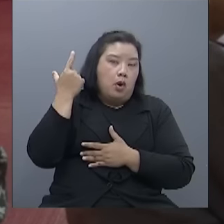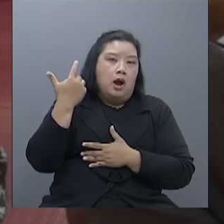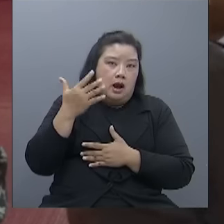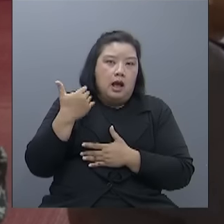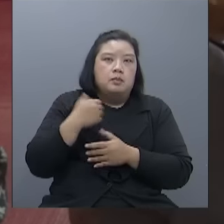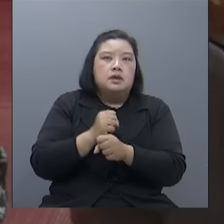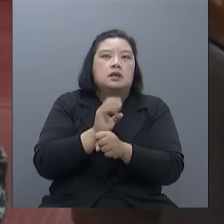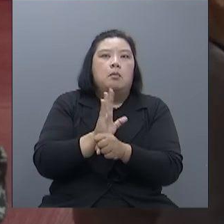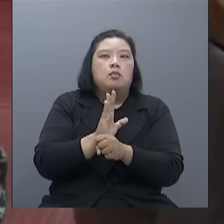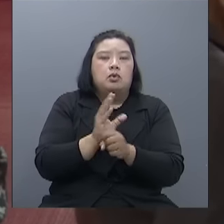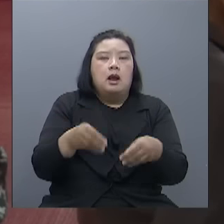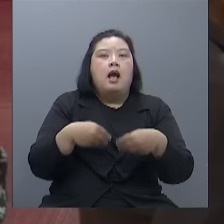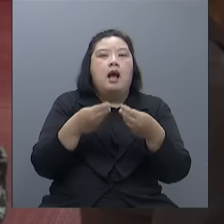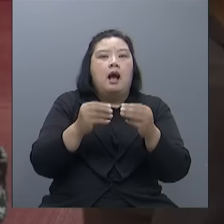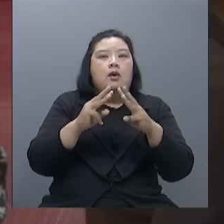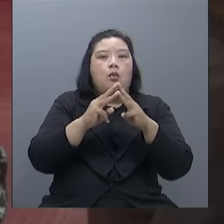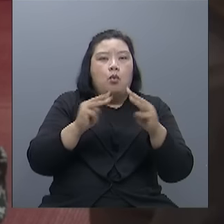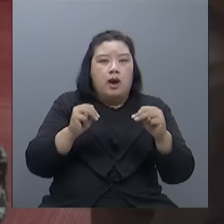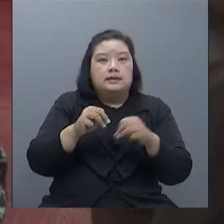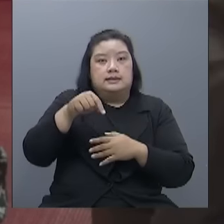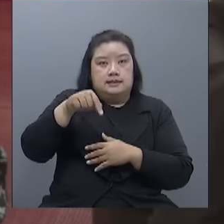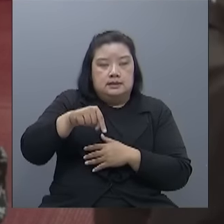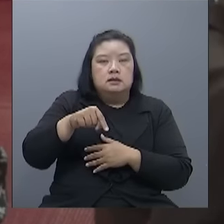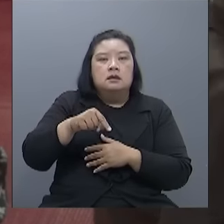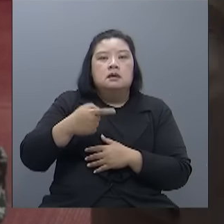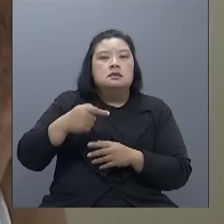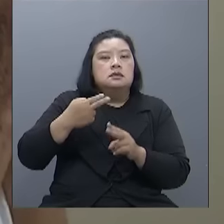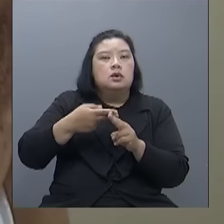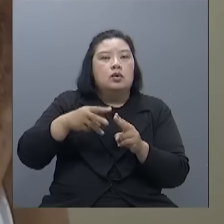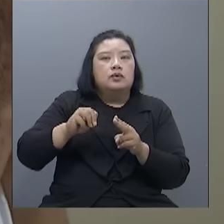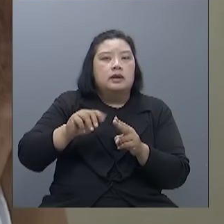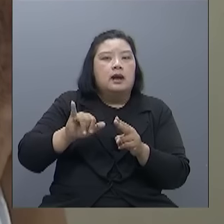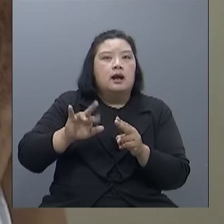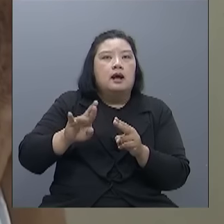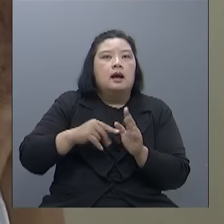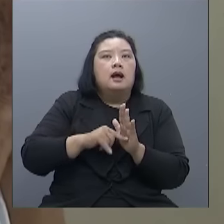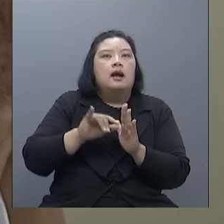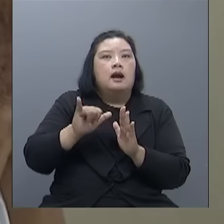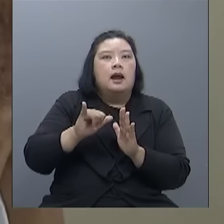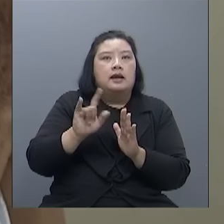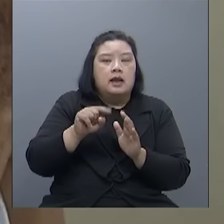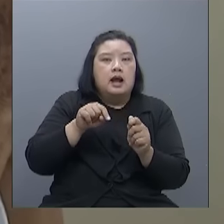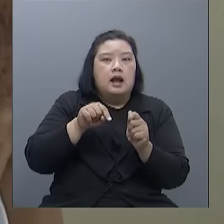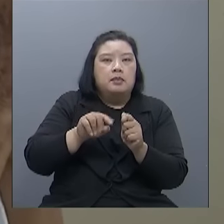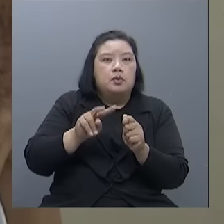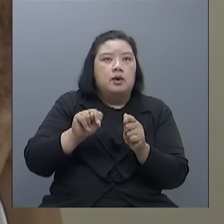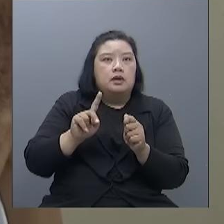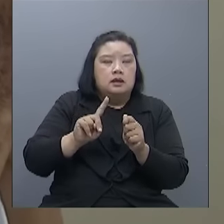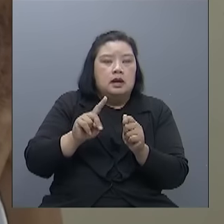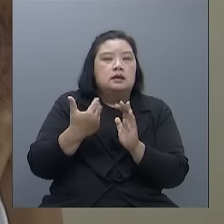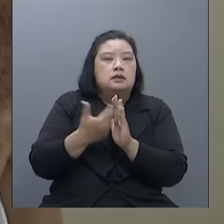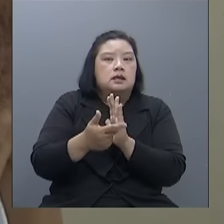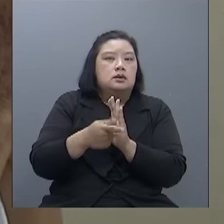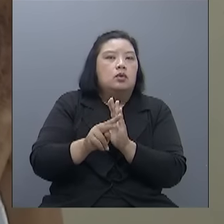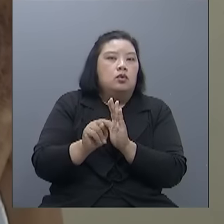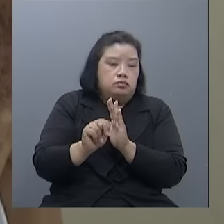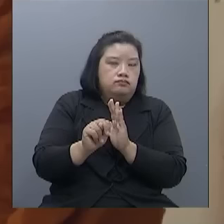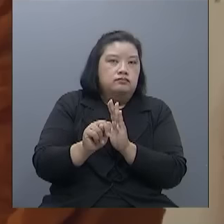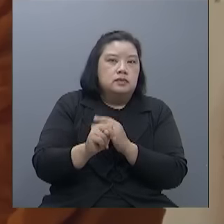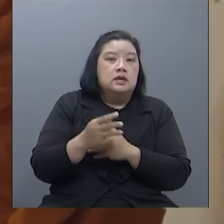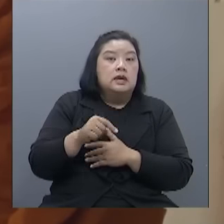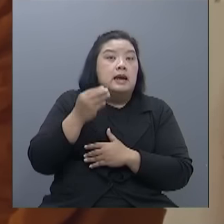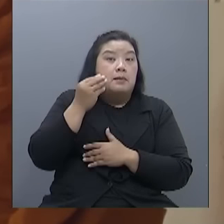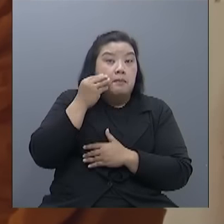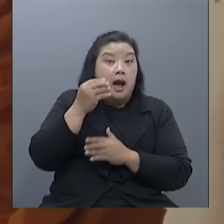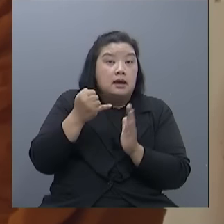ทิศส่วนกุศลที่วัดรวมวิทยาลัยบ้านคำป่าโหลตำบลคำป่าโหลอำเภอวาริชภูมิจังหวัดสกลนครซึ่งเป็นบ้านเกิ